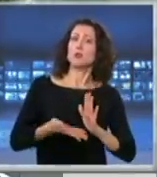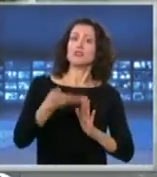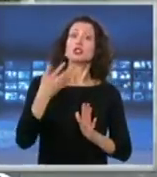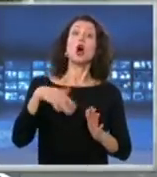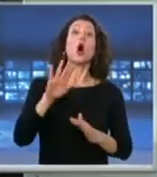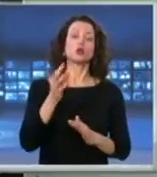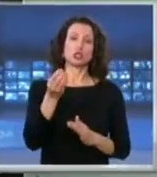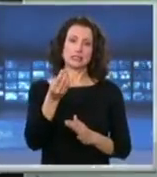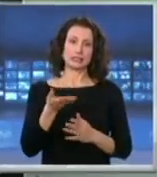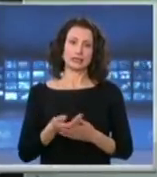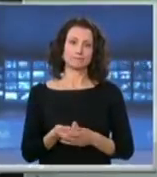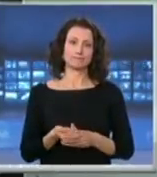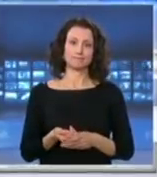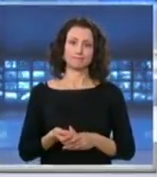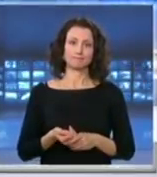Даниела Пехливанова.